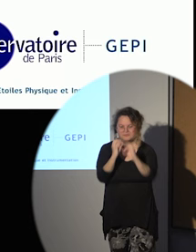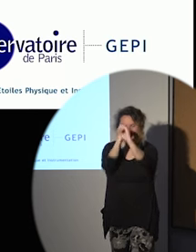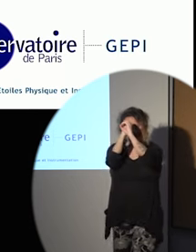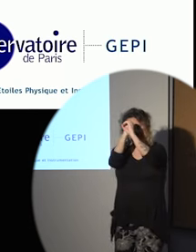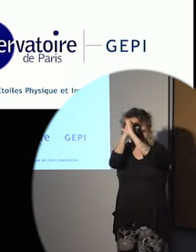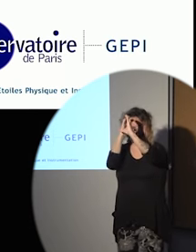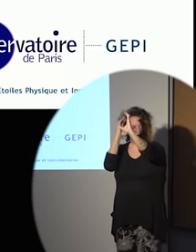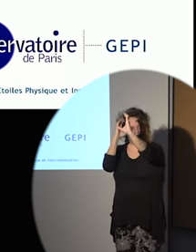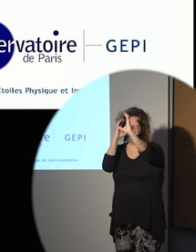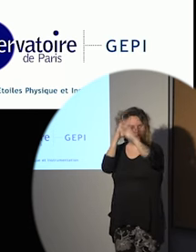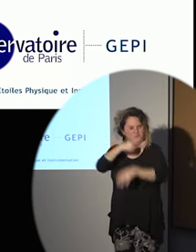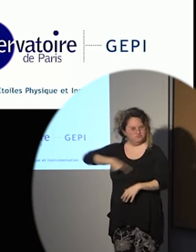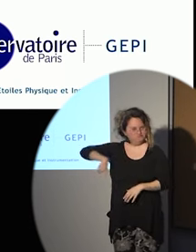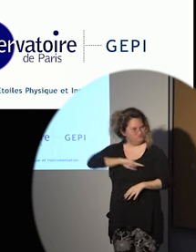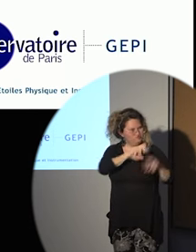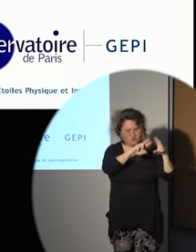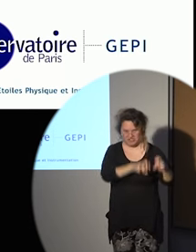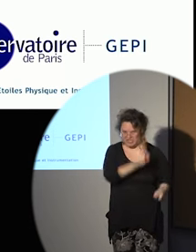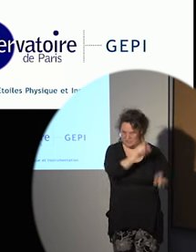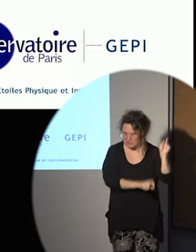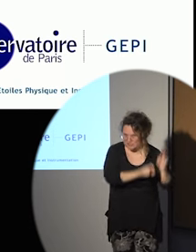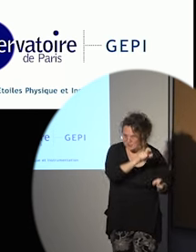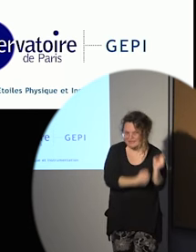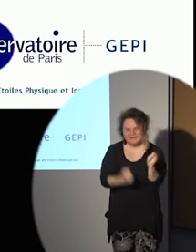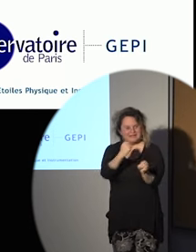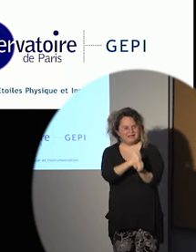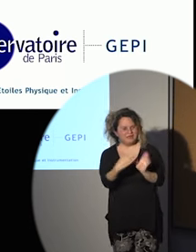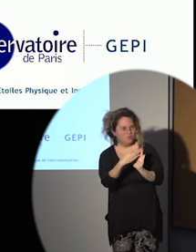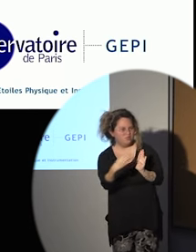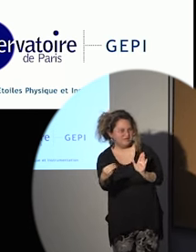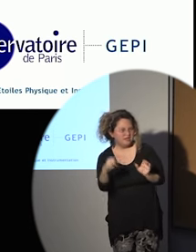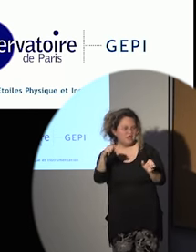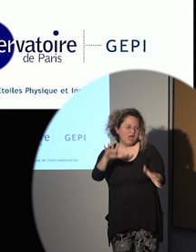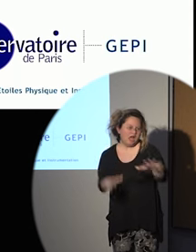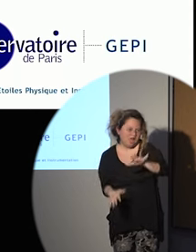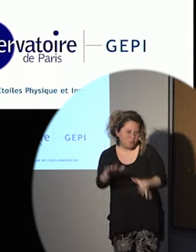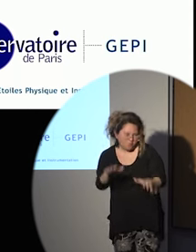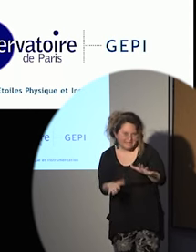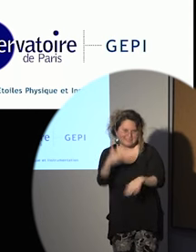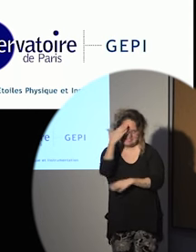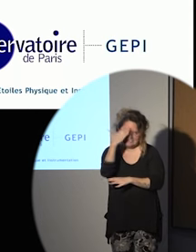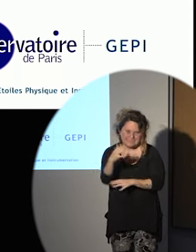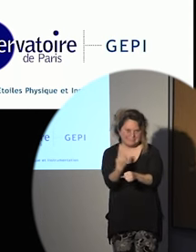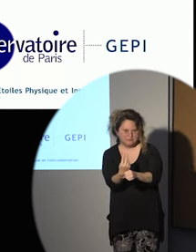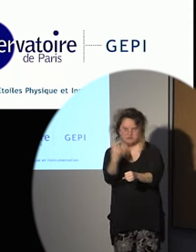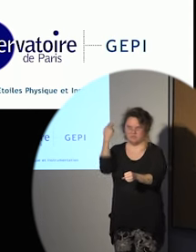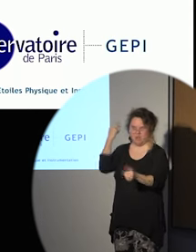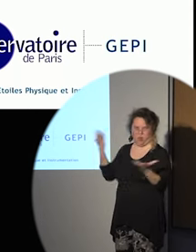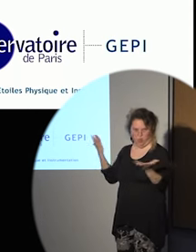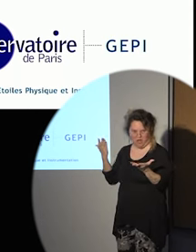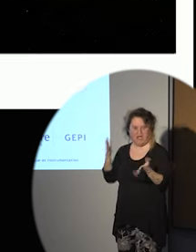des théoriciens et des modélisateurs, on sait à peu près ce qui est arrivé à notre galaxie, on sait à peu près ce qui va arriver à notre